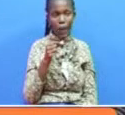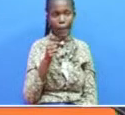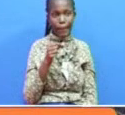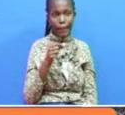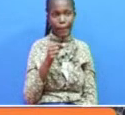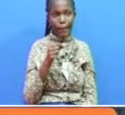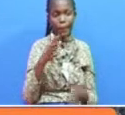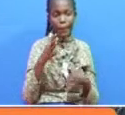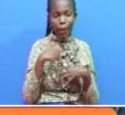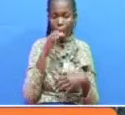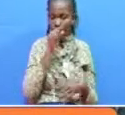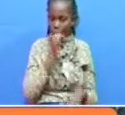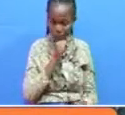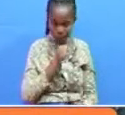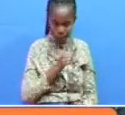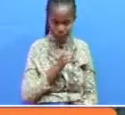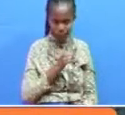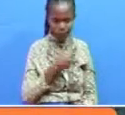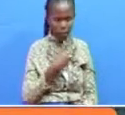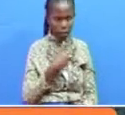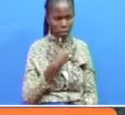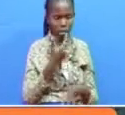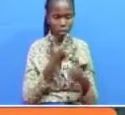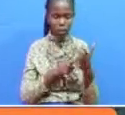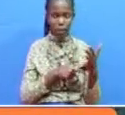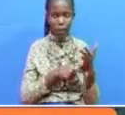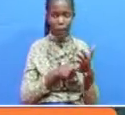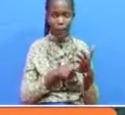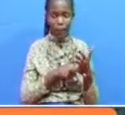ano aku na kila ndo wanda kwa asia ni kana